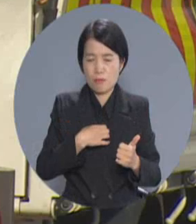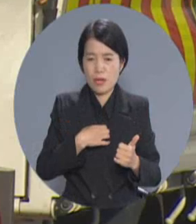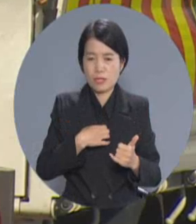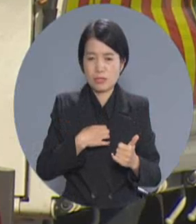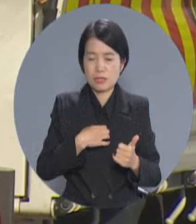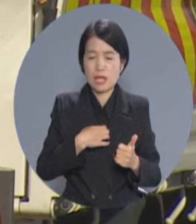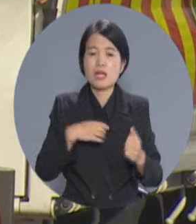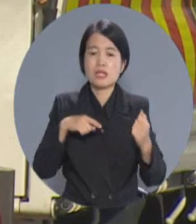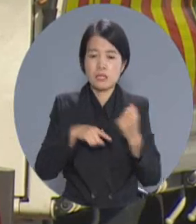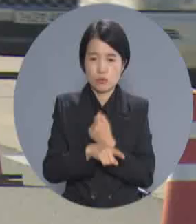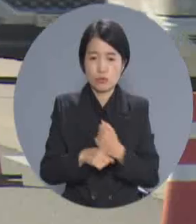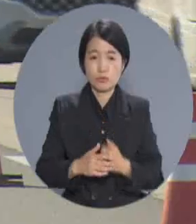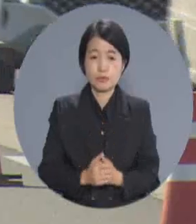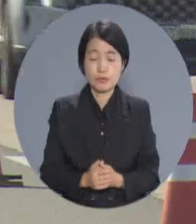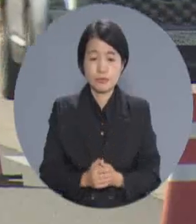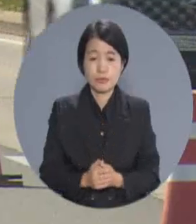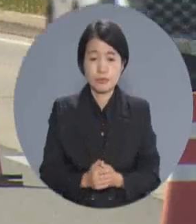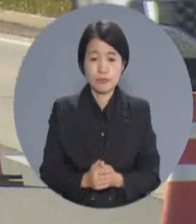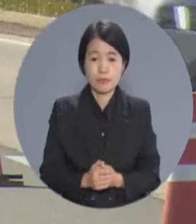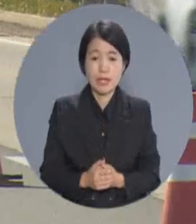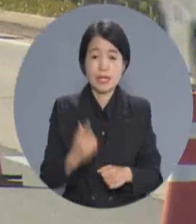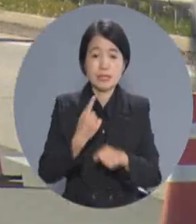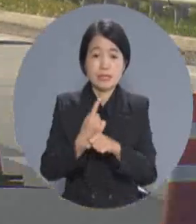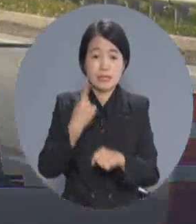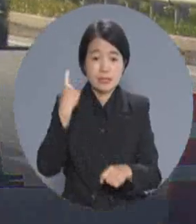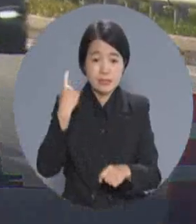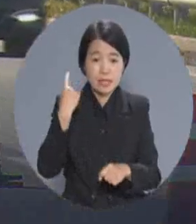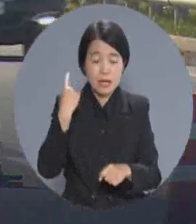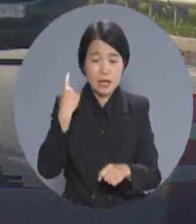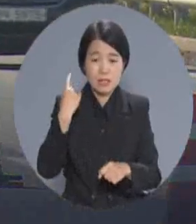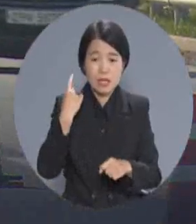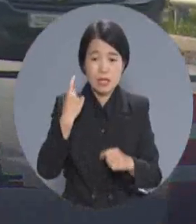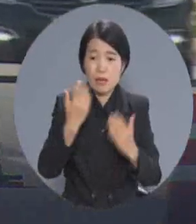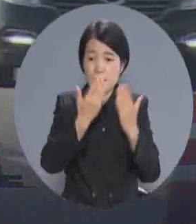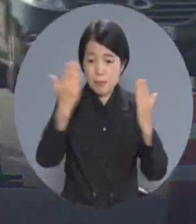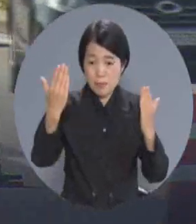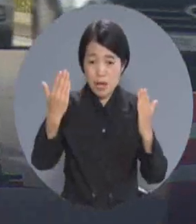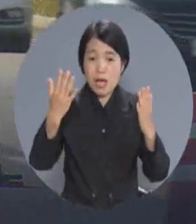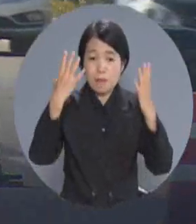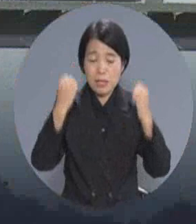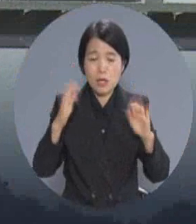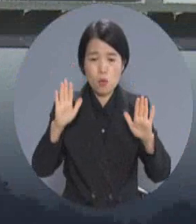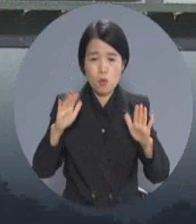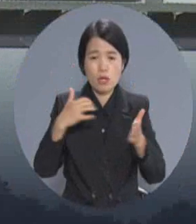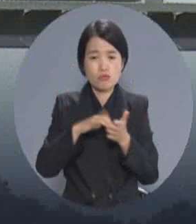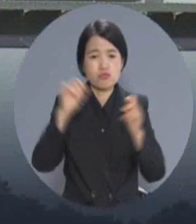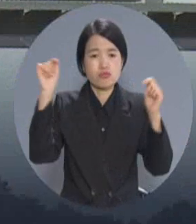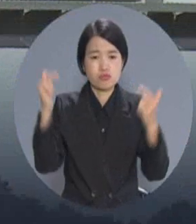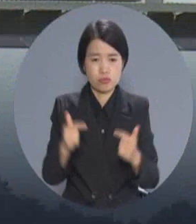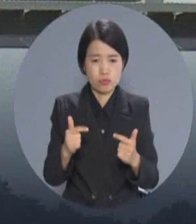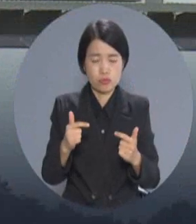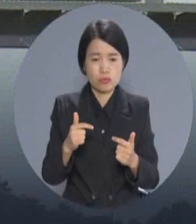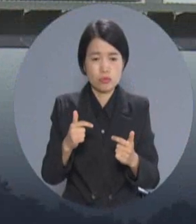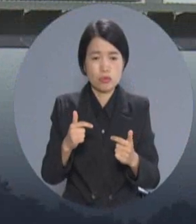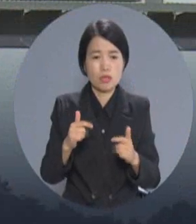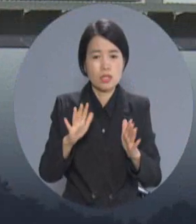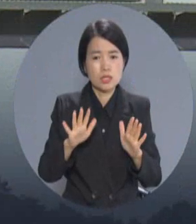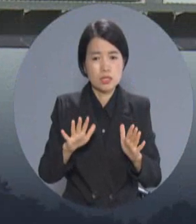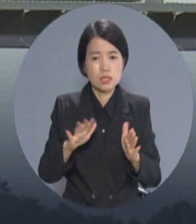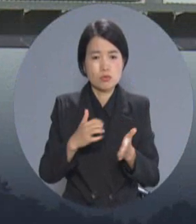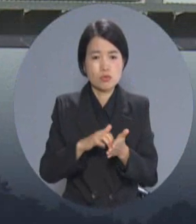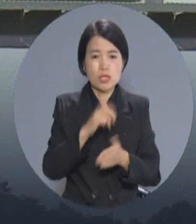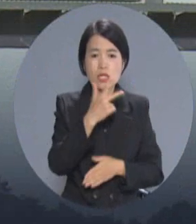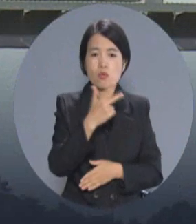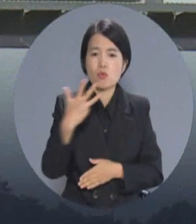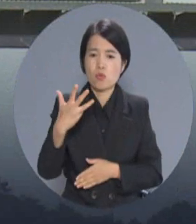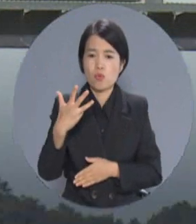있다는 것이 이유입니다. 작년에는 간판이 훨씬 많았는데 올해는 많이 축소하셨죠. 7개, 8개로